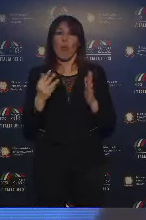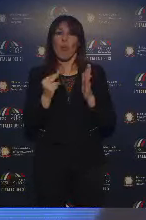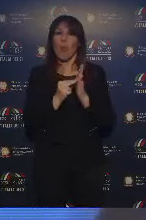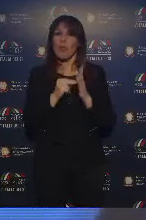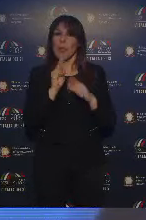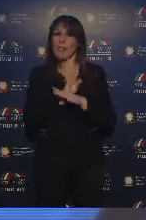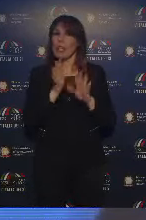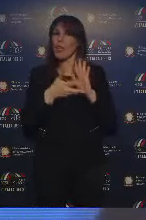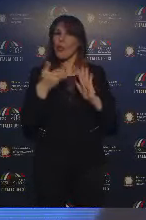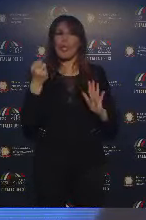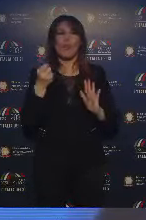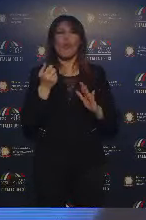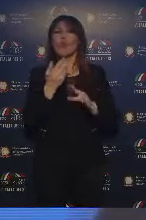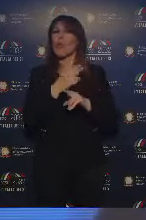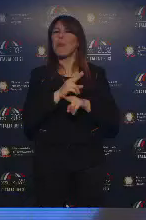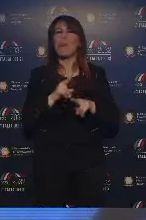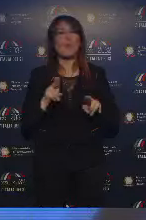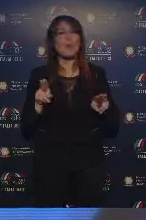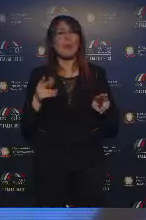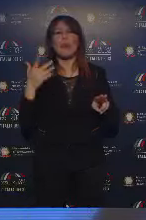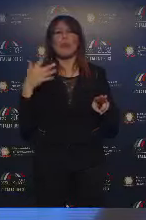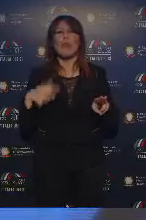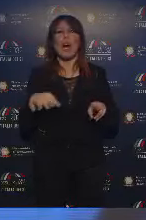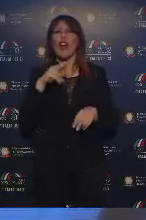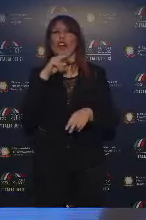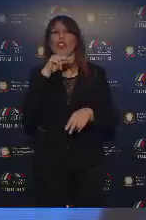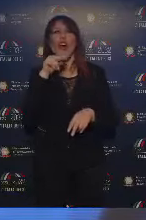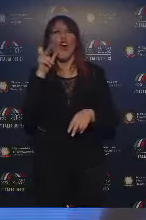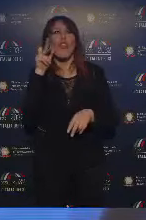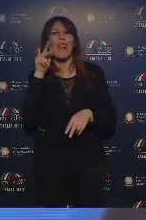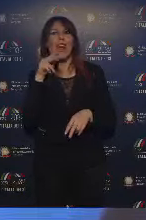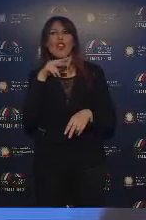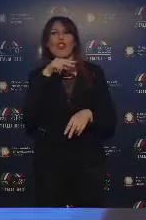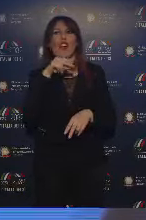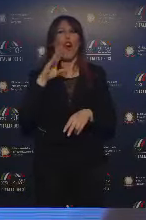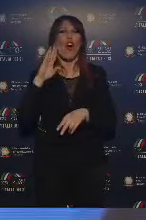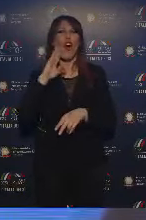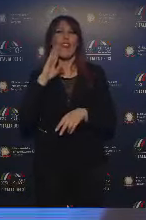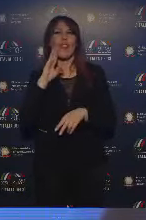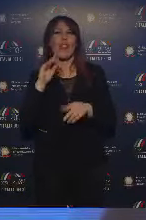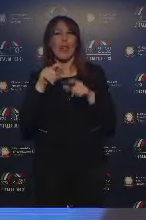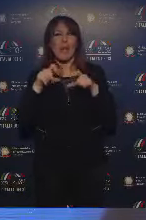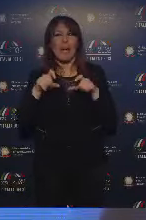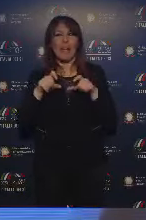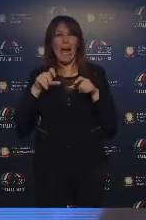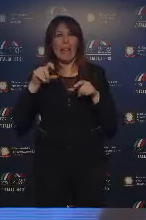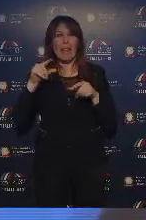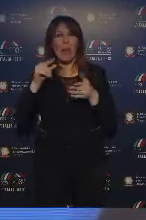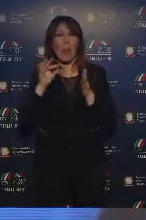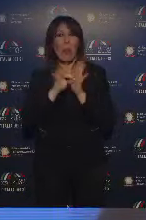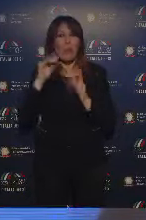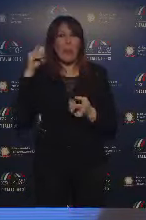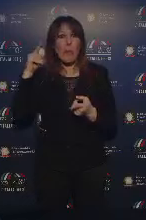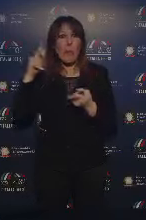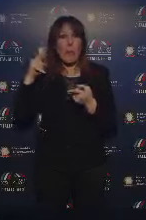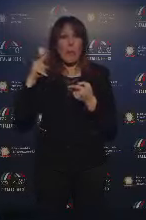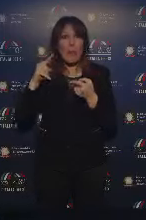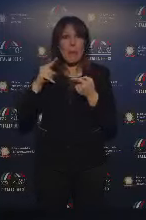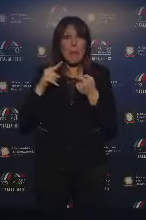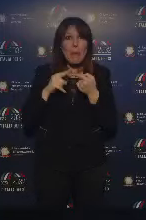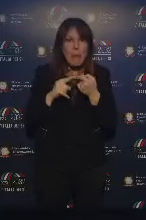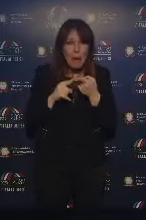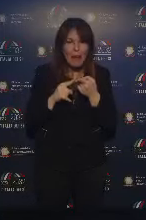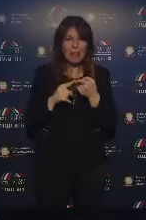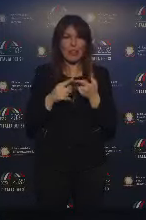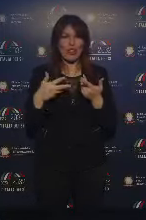patente perché ormai è pieno di nonne e nonni con la patente sostanzialmente a zero senza punti per perché